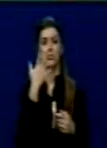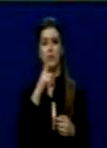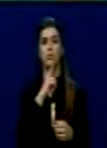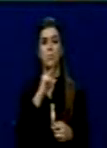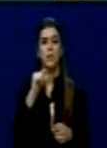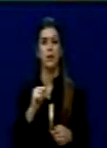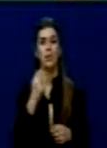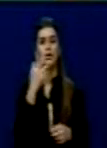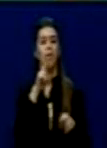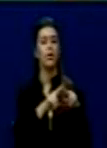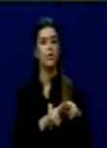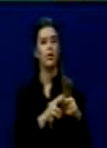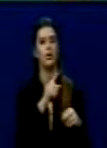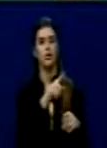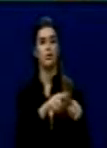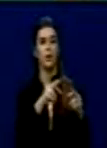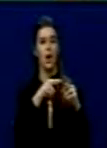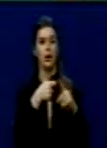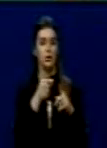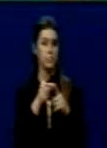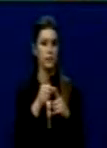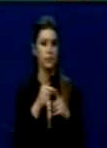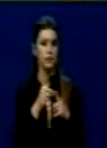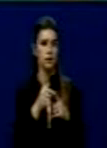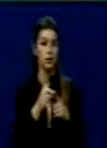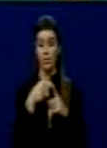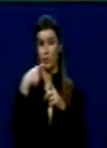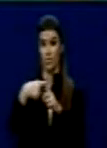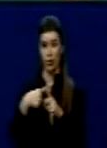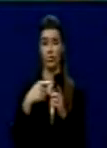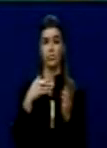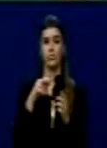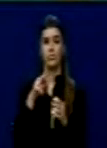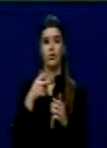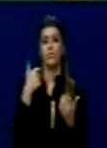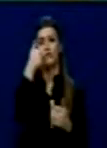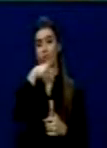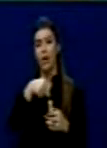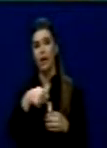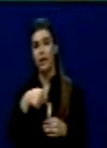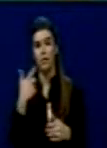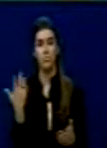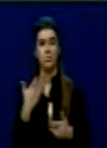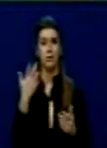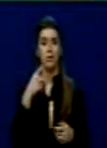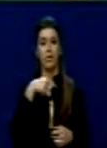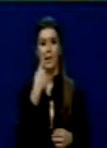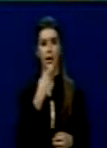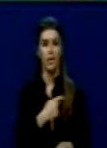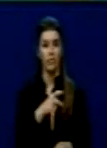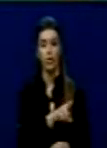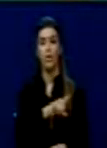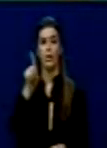sa ndon Agjencia Kosovare e Privatizimit. E ajo plus, ajo pozitivja, në këtë rast mund të jetë prej 1 euro deri